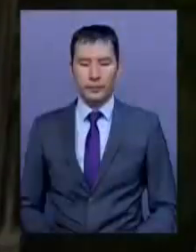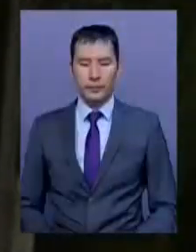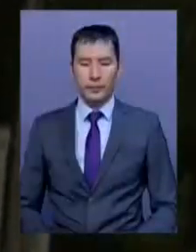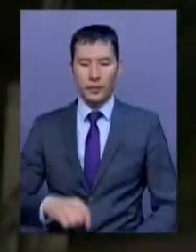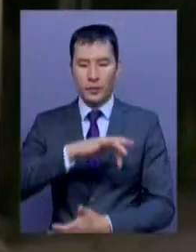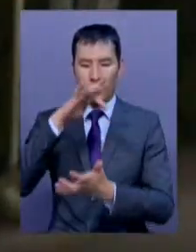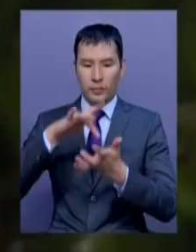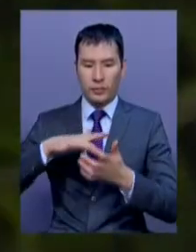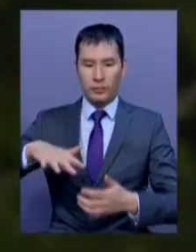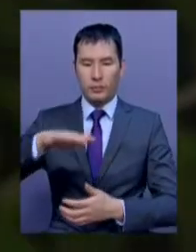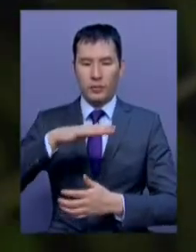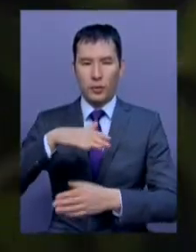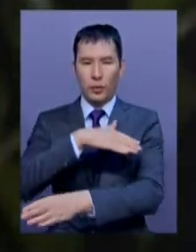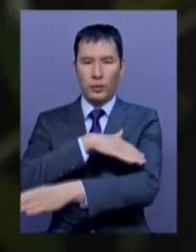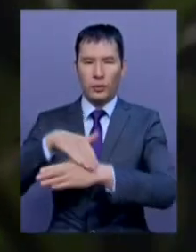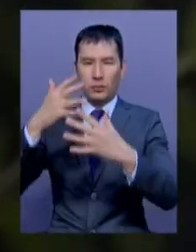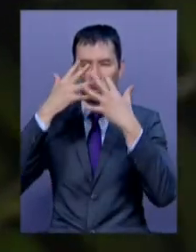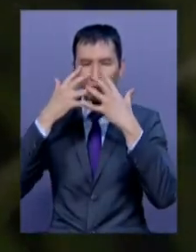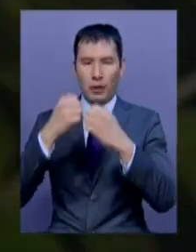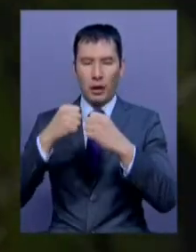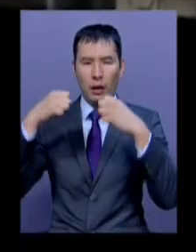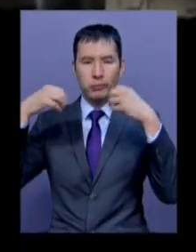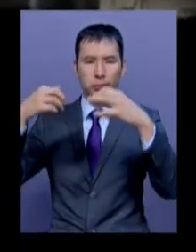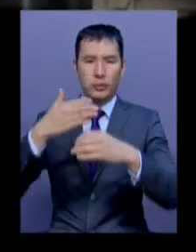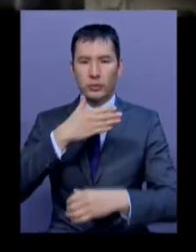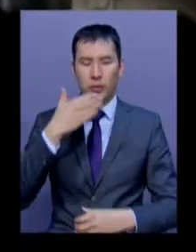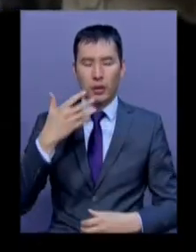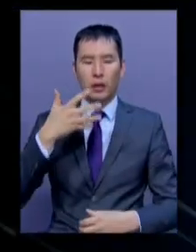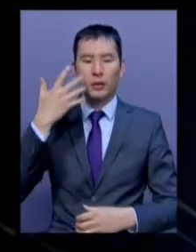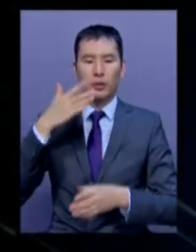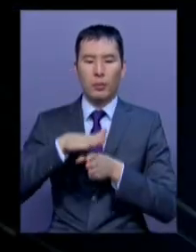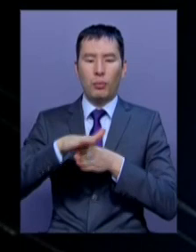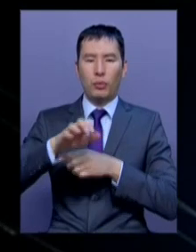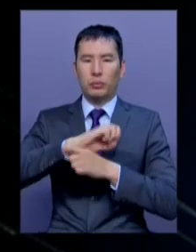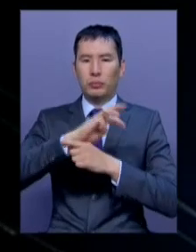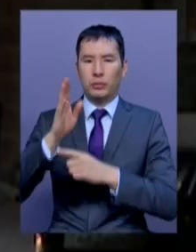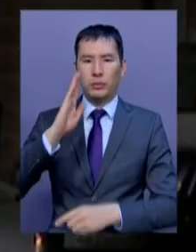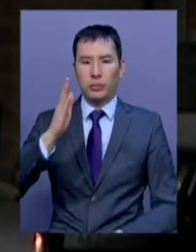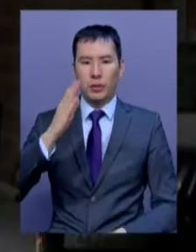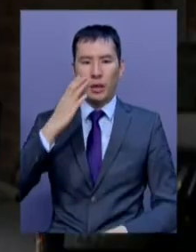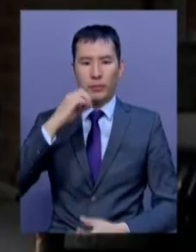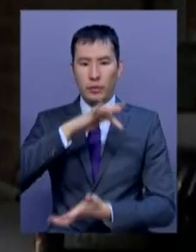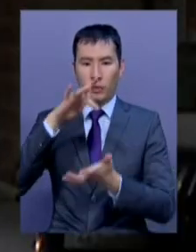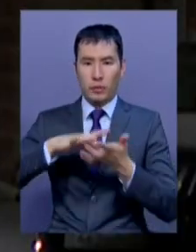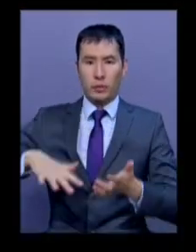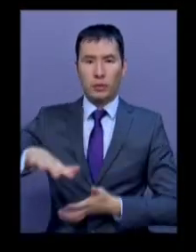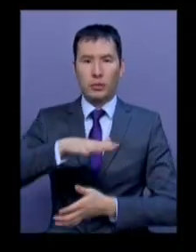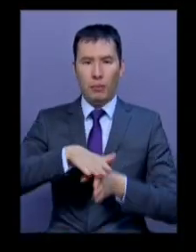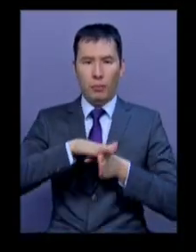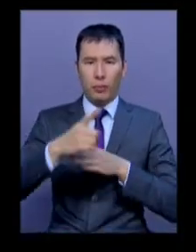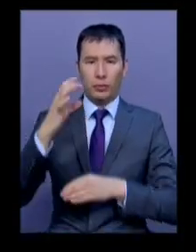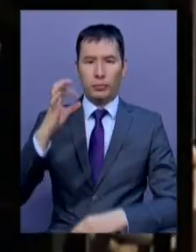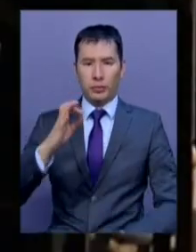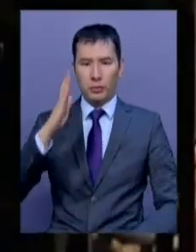Қаланың қараңғы көшелері қашан толығымен жарықтандырылады? Алматы жолдарына 100% шам орнату жұмысы қалай жүріп жатыр?